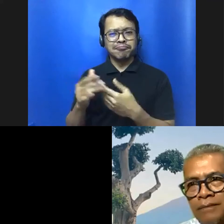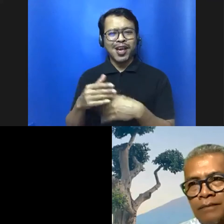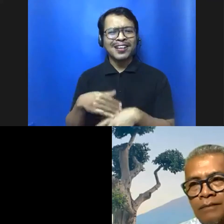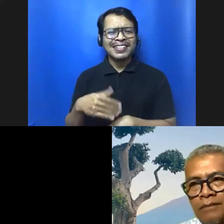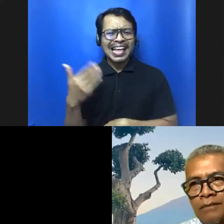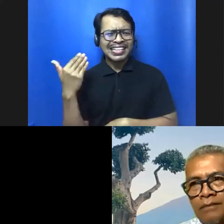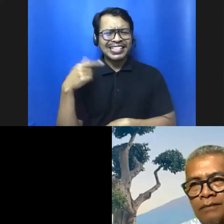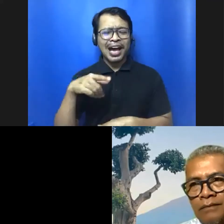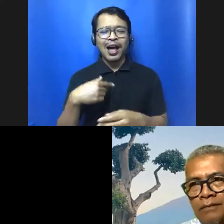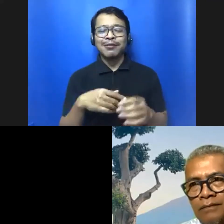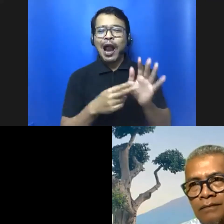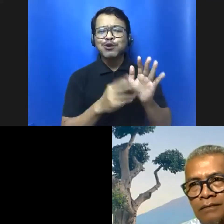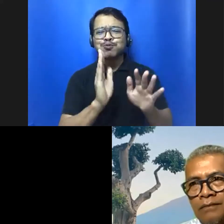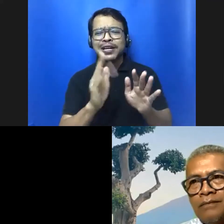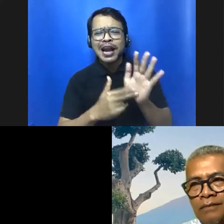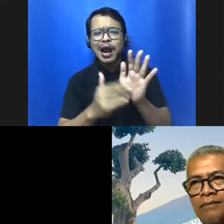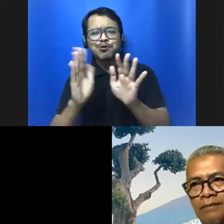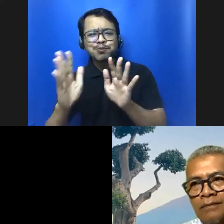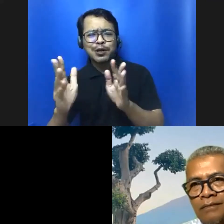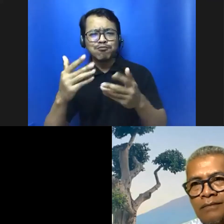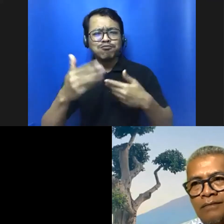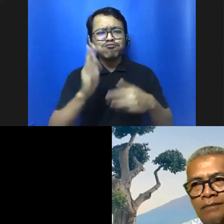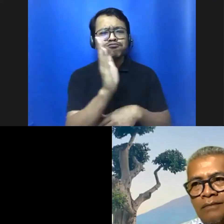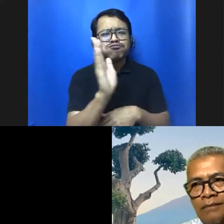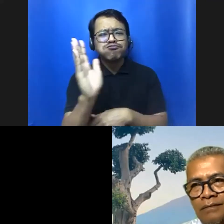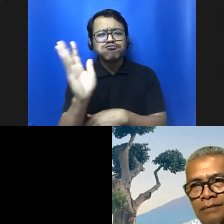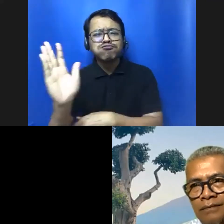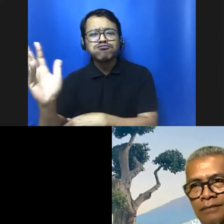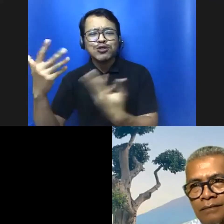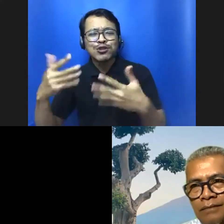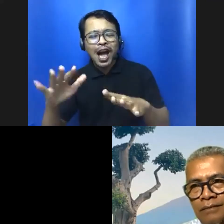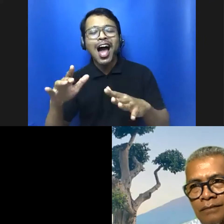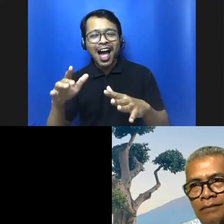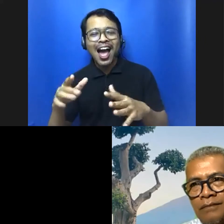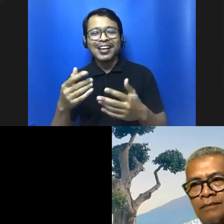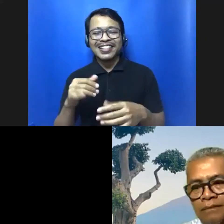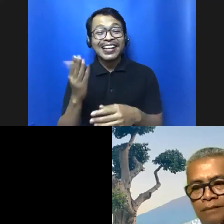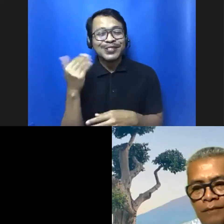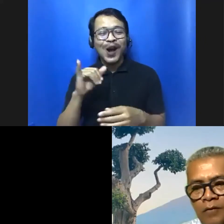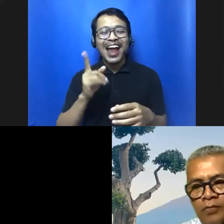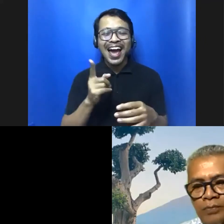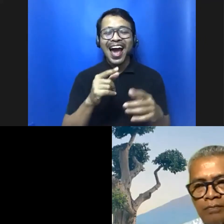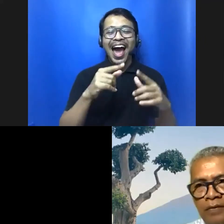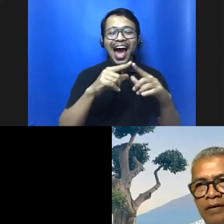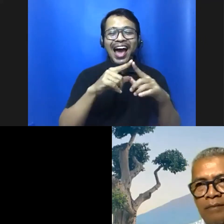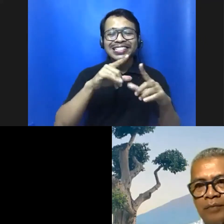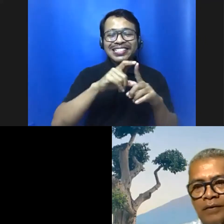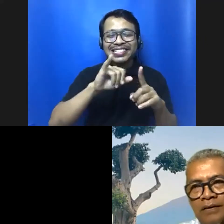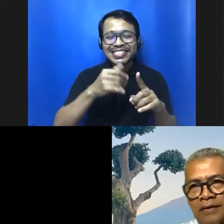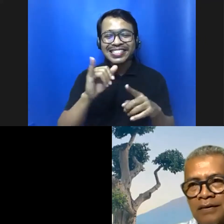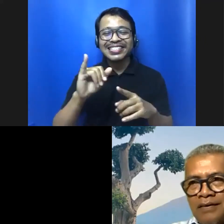mendengarkan pemaparan dari narasumber-narasumber kita, termasuk juga tadi dari Adik Aji dan juga Adik Tasya. Silakan Pak